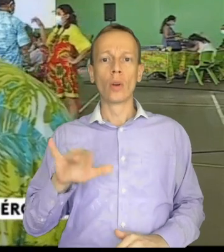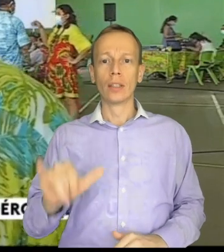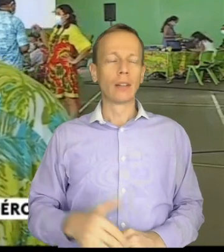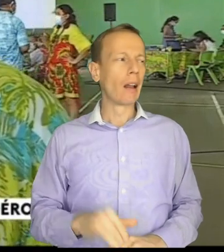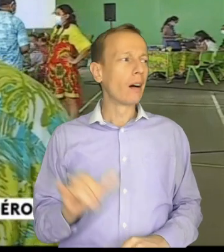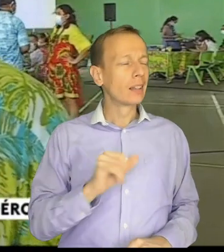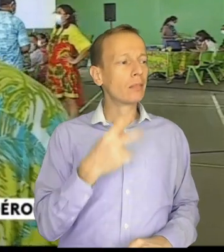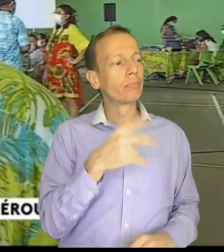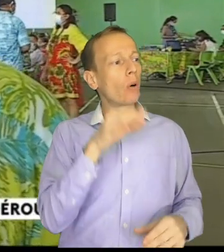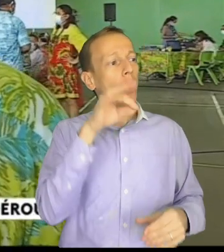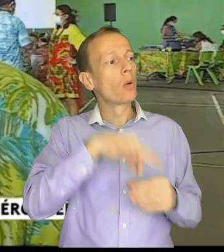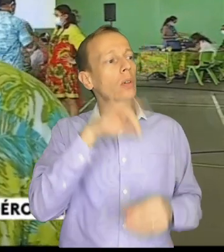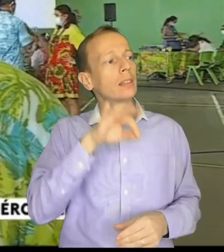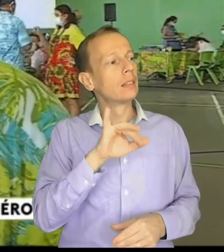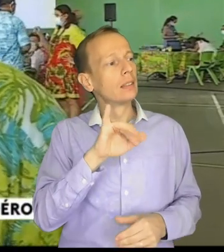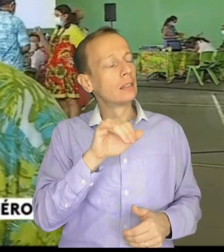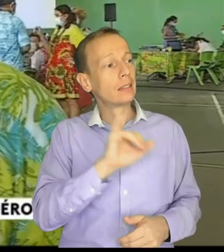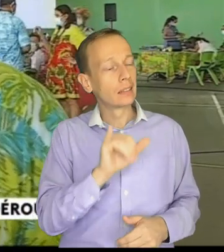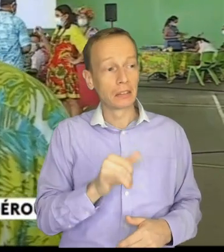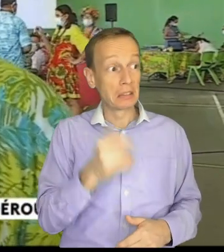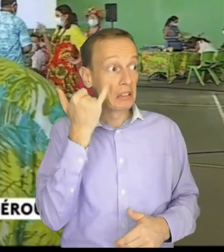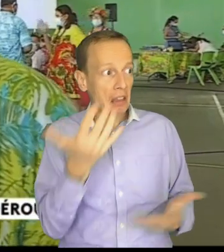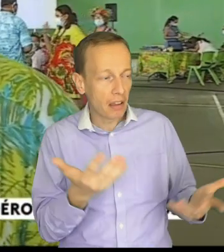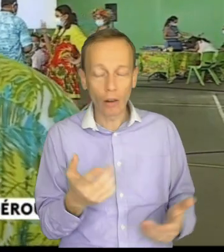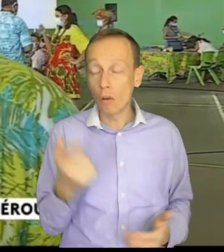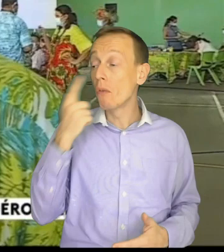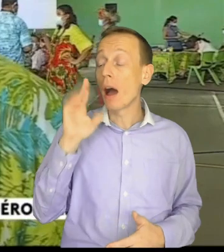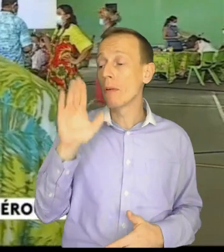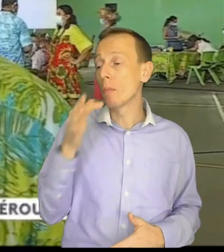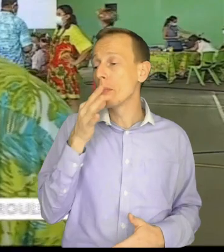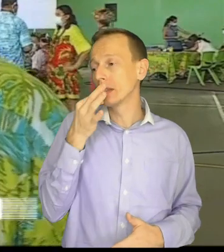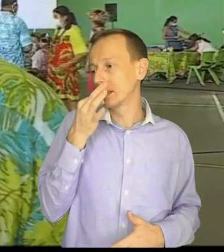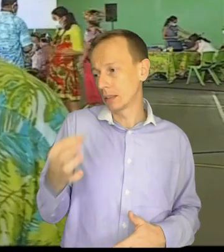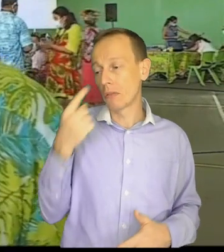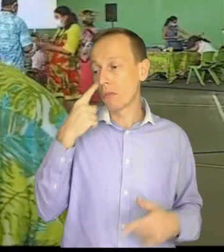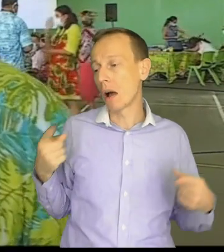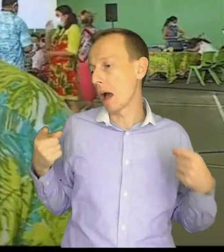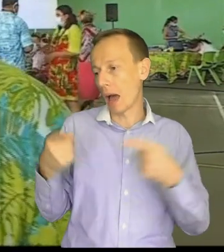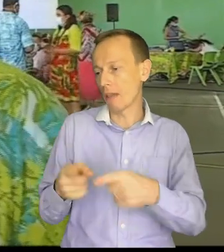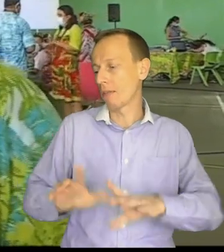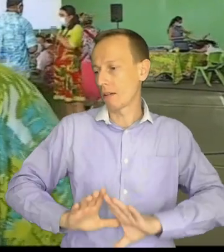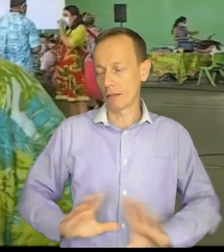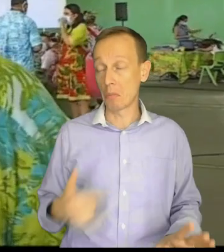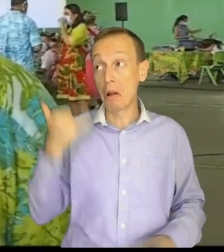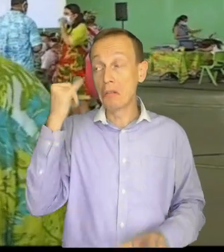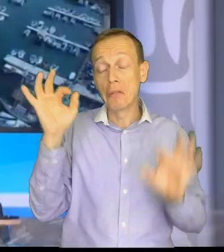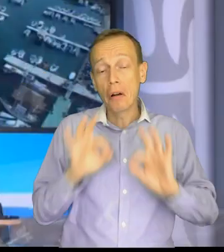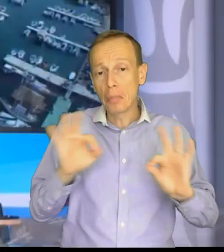te dire, tu verras après à la fin. Mais vous avez une idée quand même? Oh, je ne peux pas te dire, mais je n'ai pas